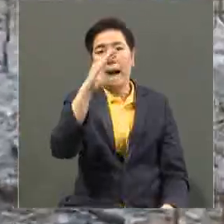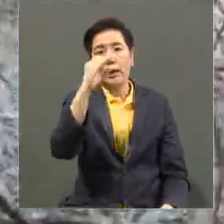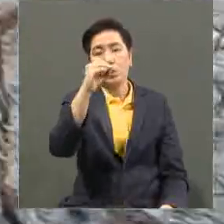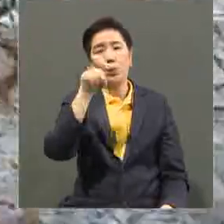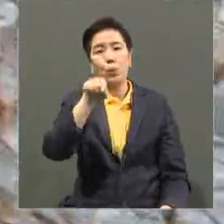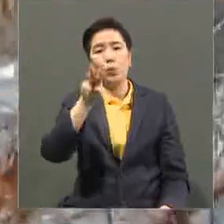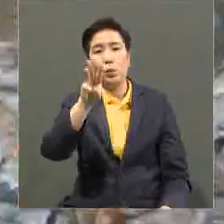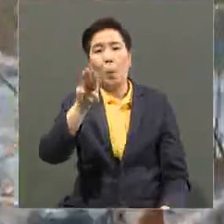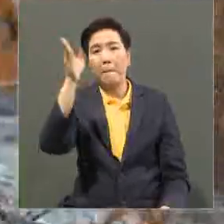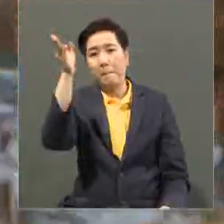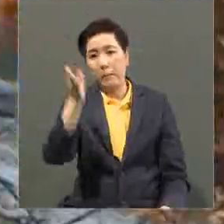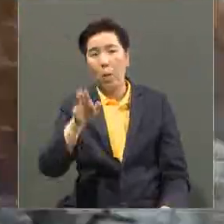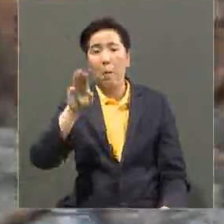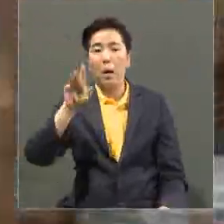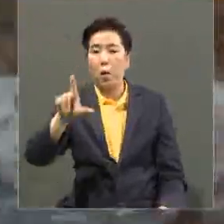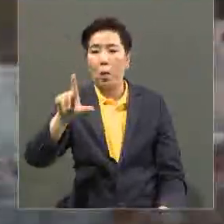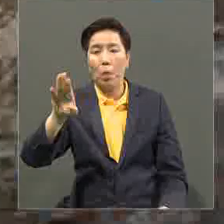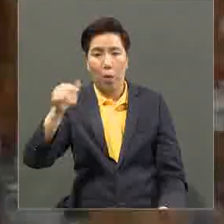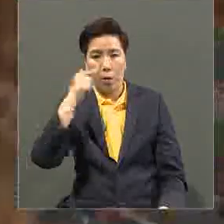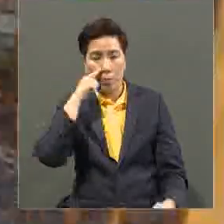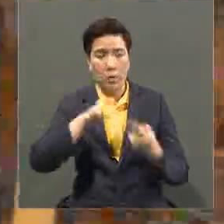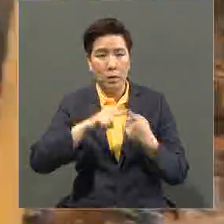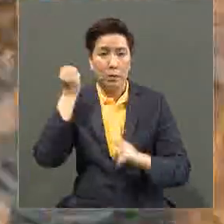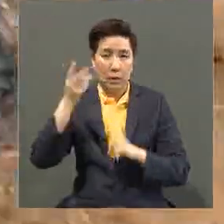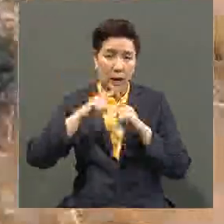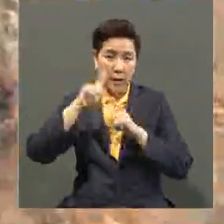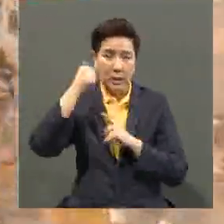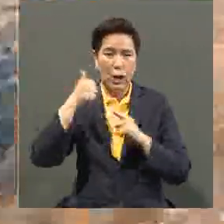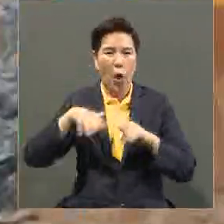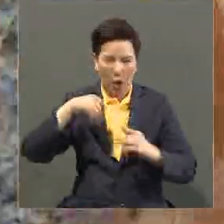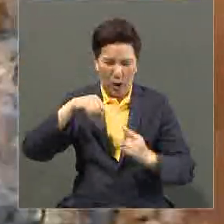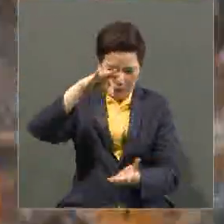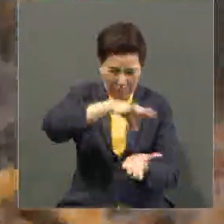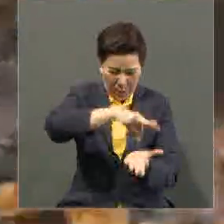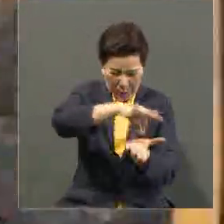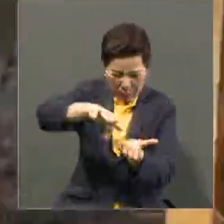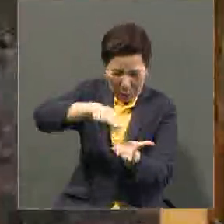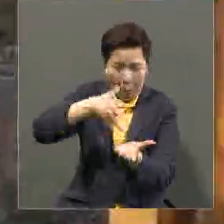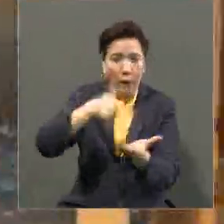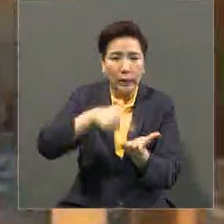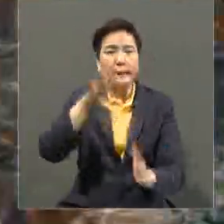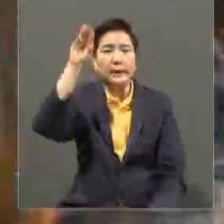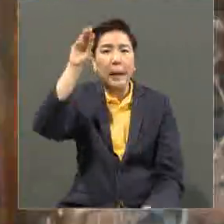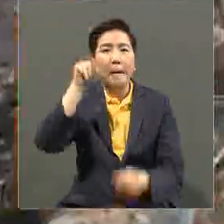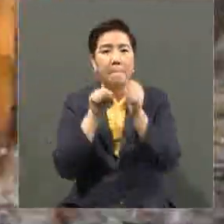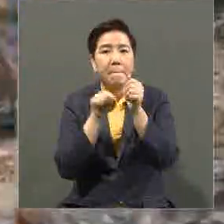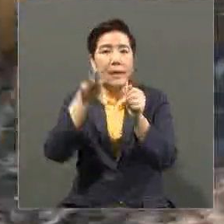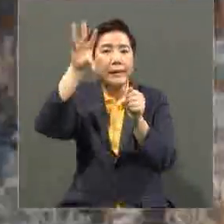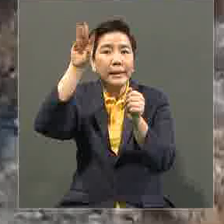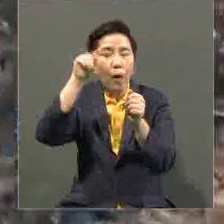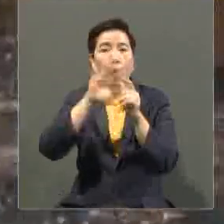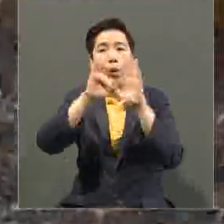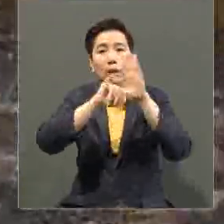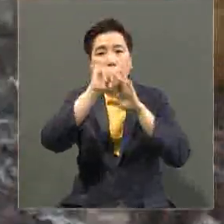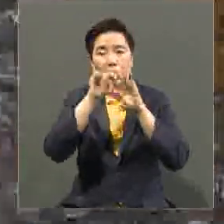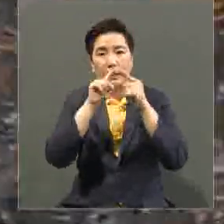ต่อลูกบาทเมตจุดที่ PM 2.5สูงที่สุดก็คือจุดที่ฮอสปอตสูงที่สุดนั่นแหละครับอำเภอเชียงดาวจังหวัดเชียงใหม่แล้วก็